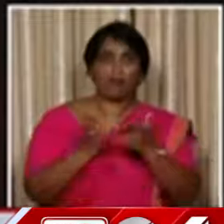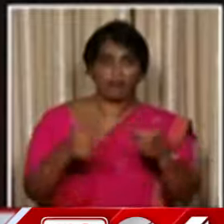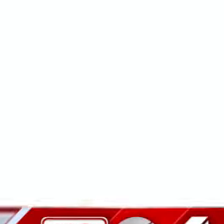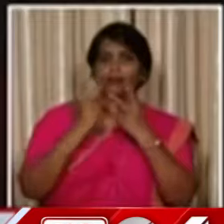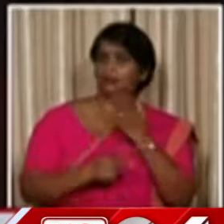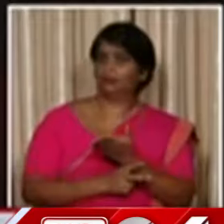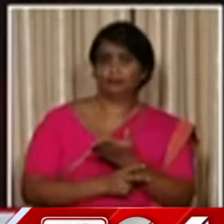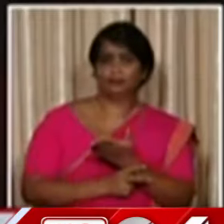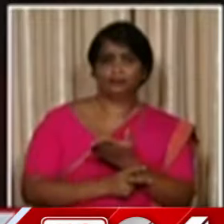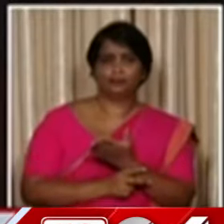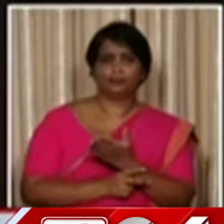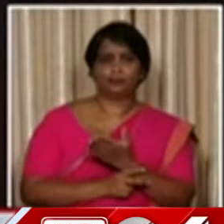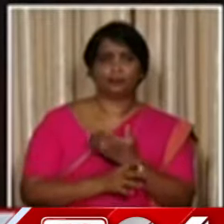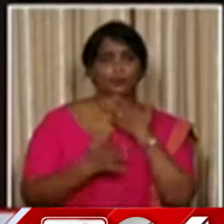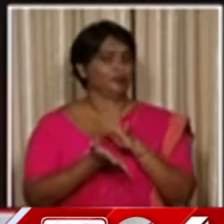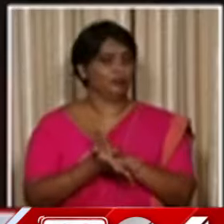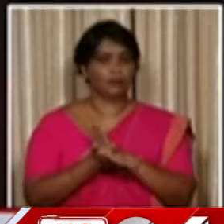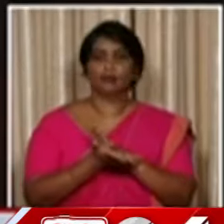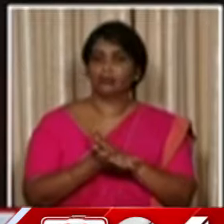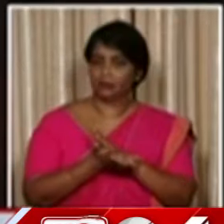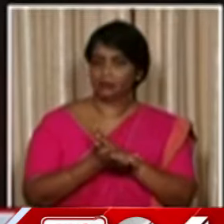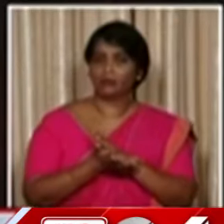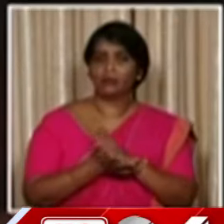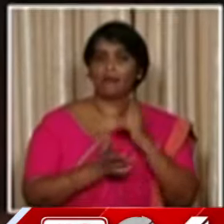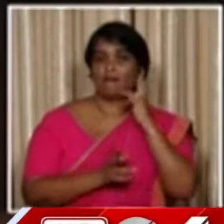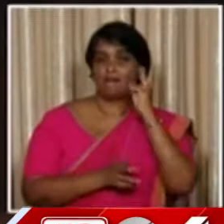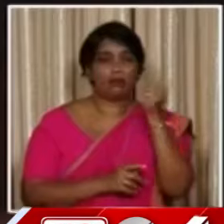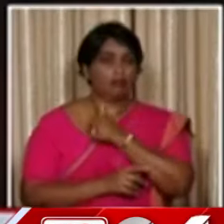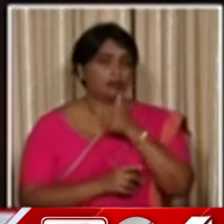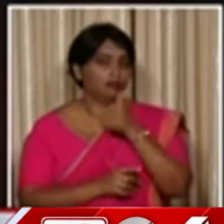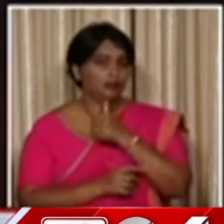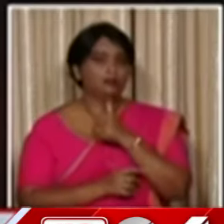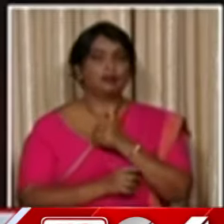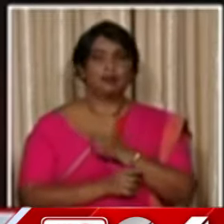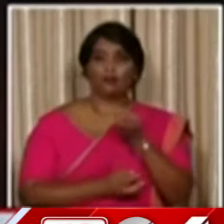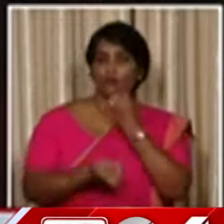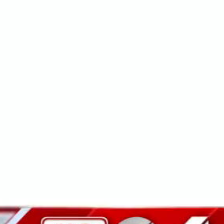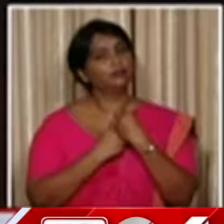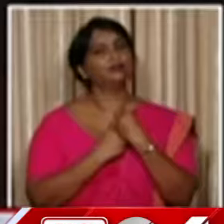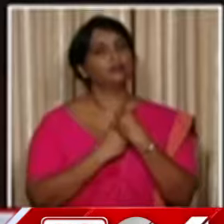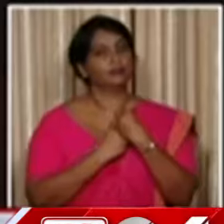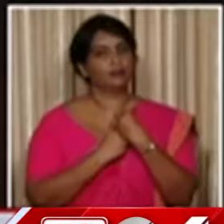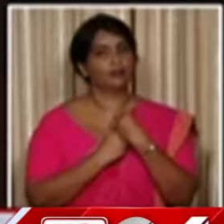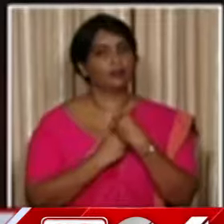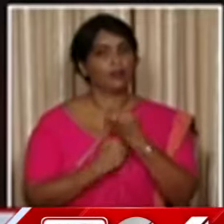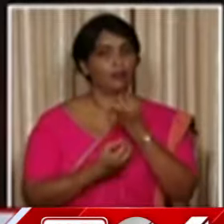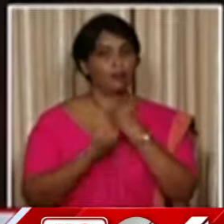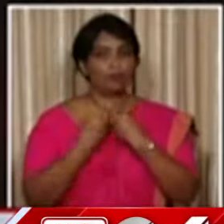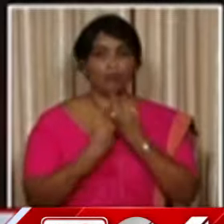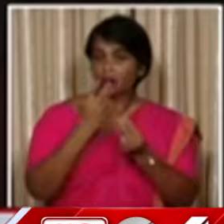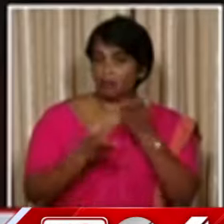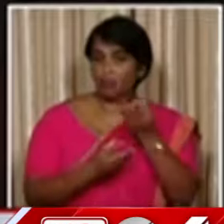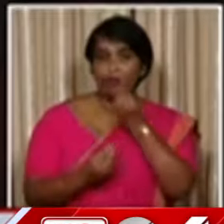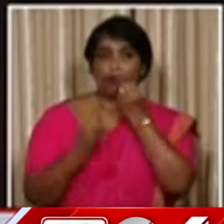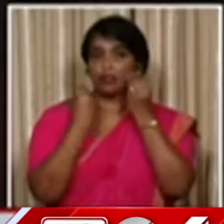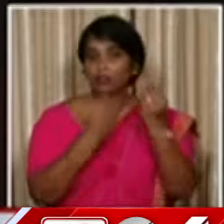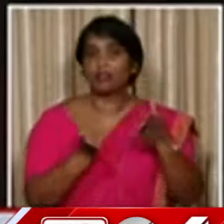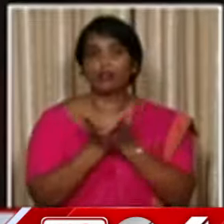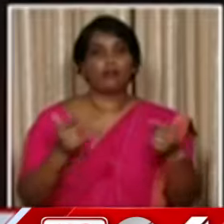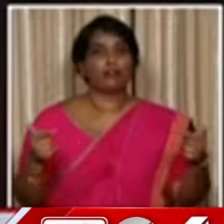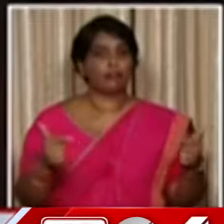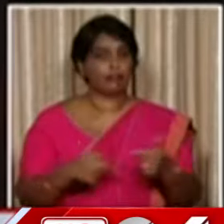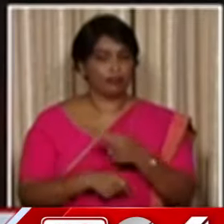ඇමතිවරයාද බෑන්චුන් දාගෙන විස්කි අරක්කු එක්ක කෑම බීම එක්ක කෑම සපයලා තියන්නේ